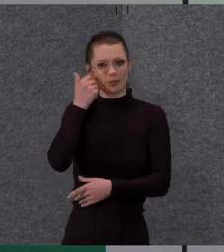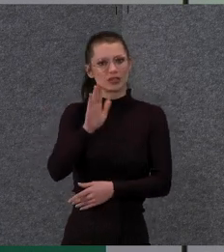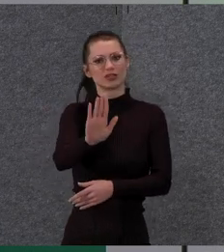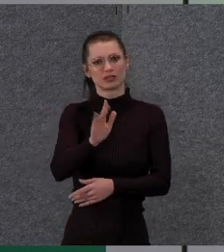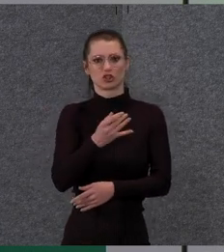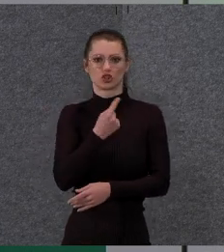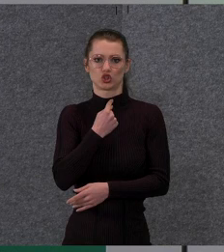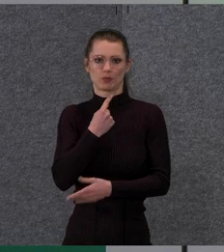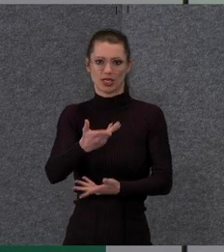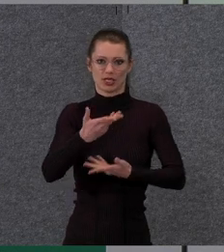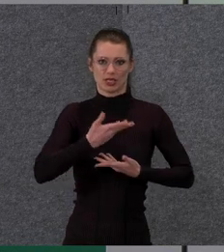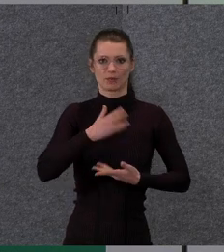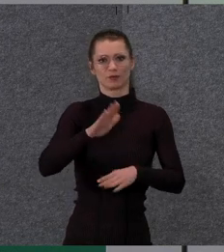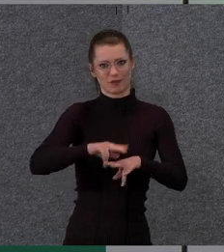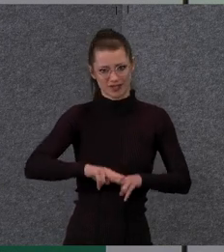Vertrauen.